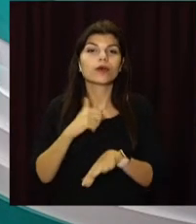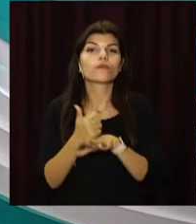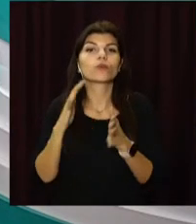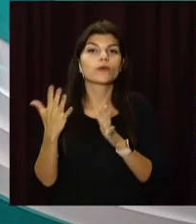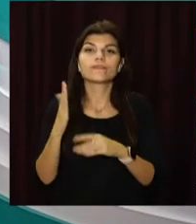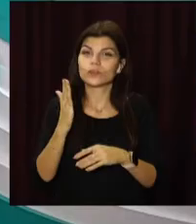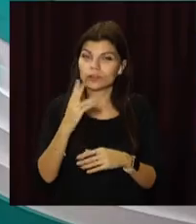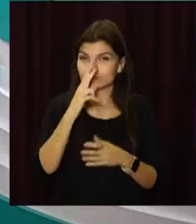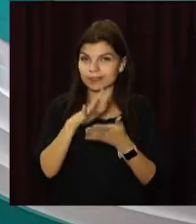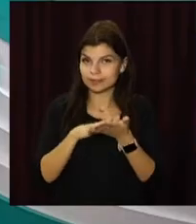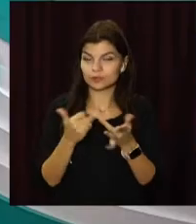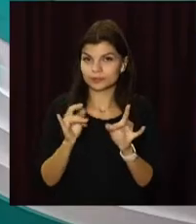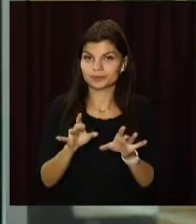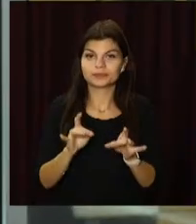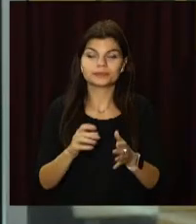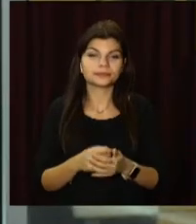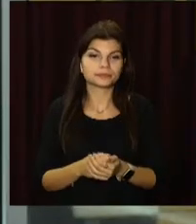події вівторка дивіться просто зараз.